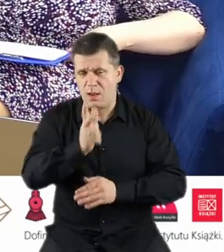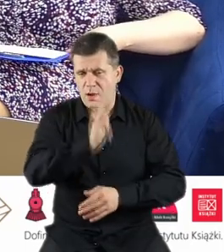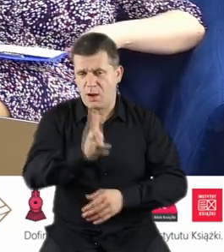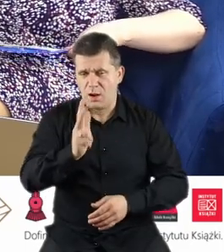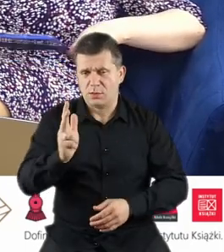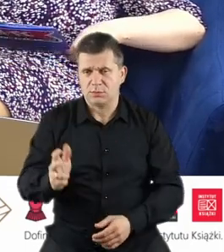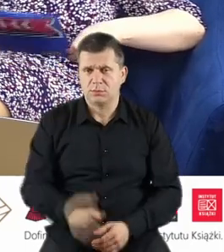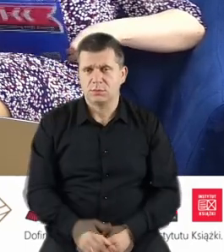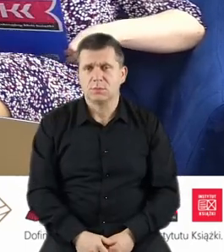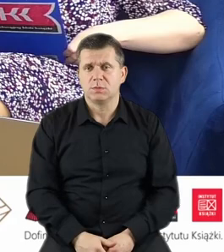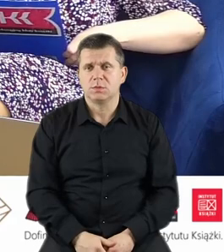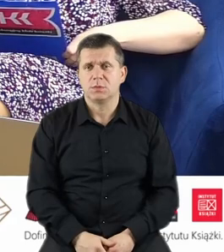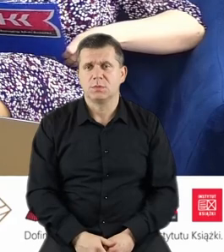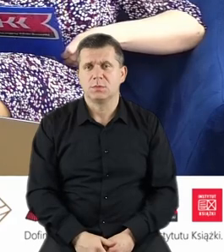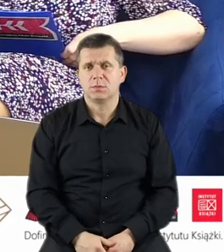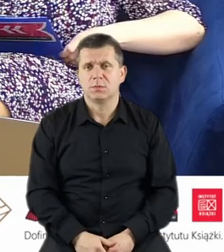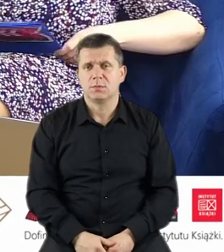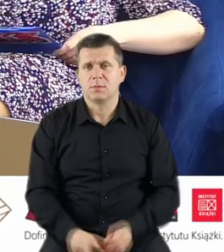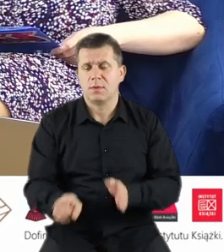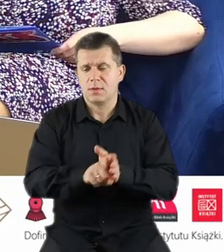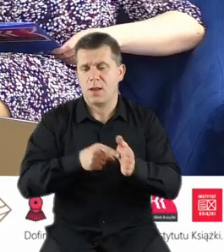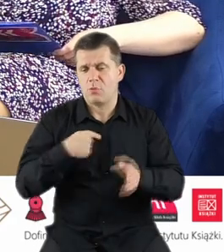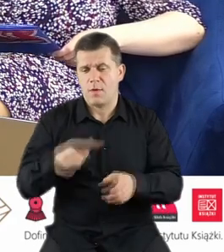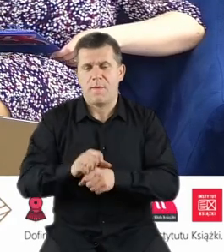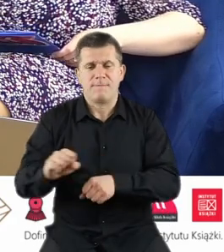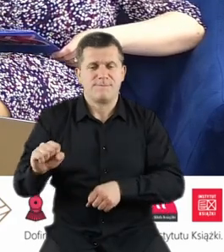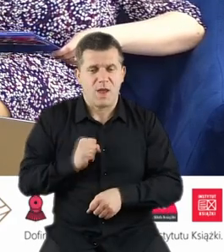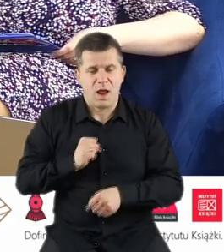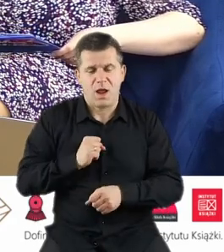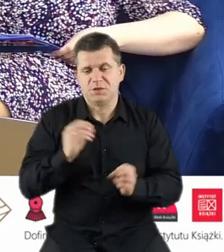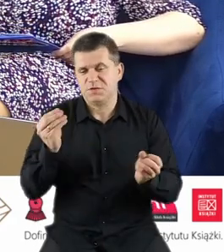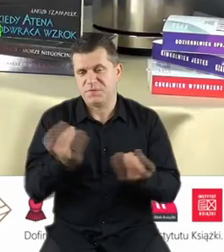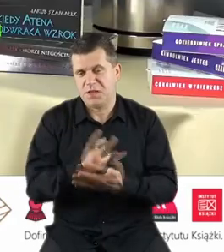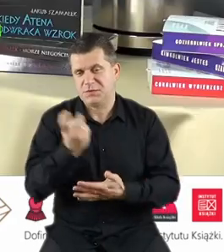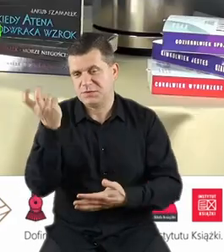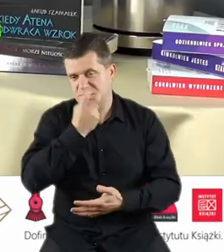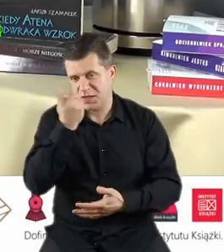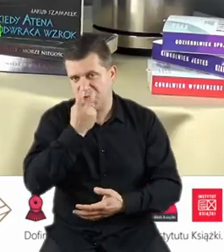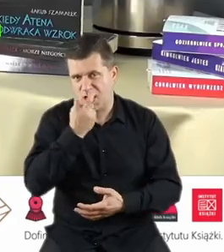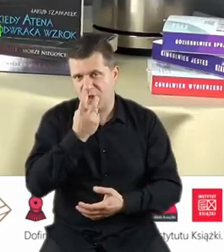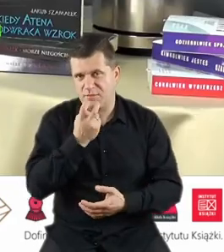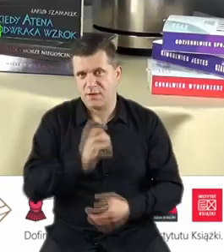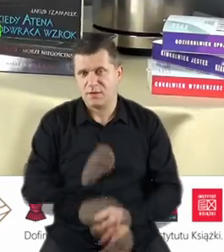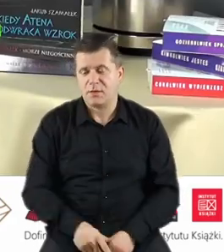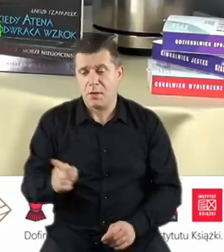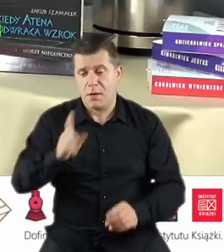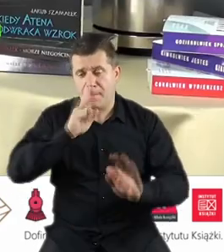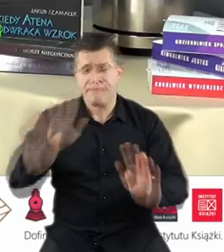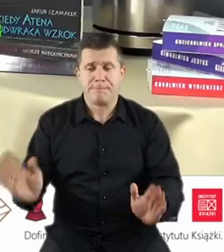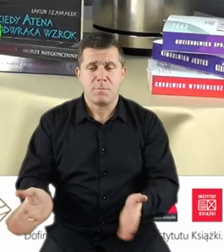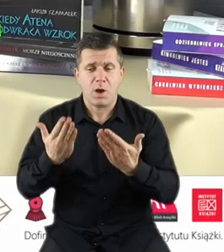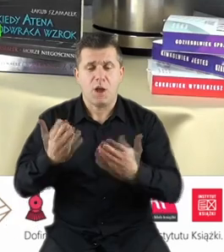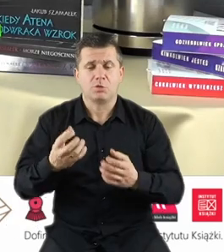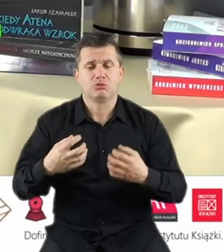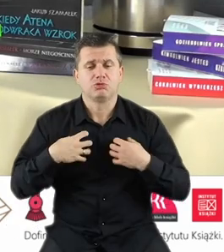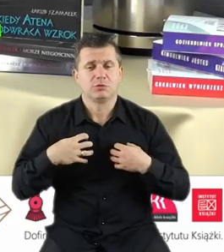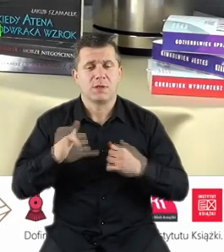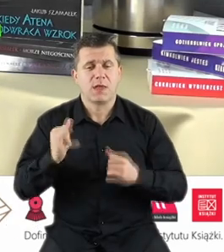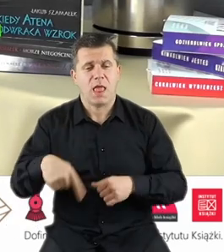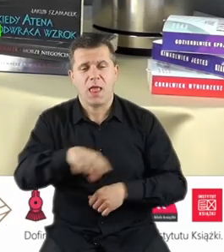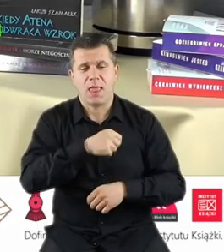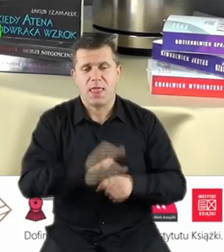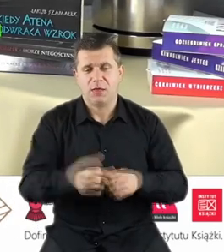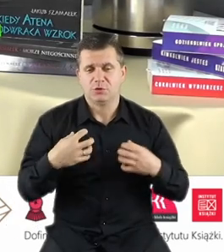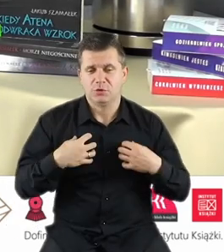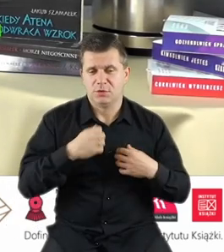każdemu. Jakby dla mnie to jest fajne, świeże i ciekawe i trochę bardziej odzwierciedlające tą rzeczywistość, w której żyjemy, ale wiem, że nadal